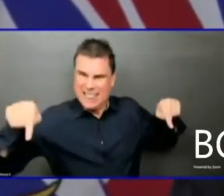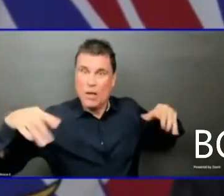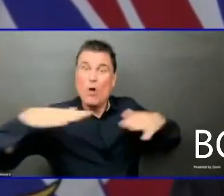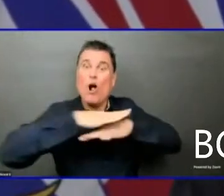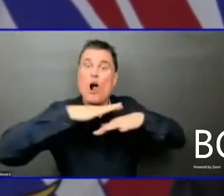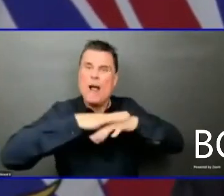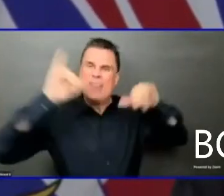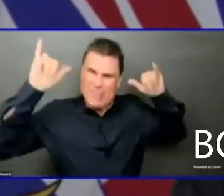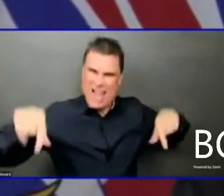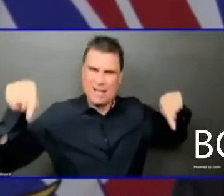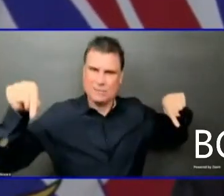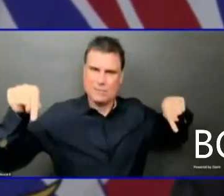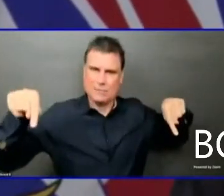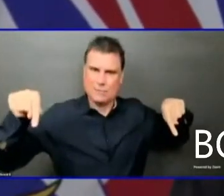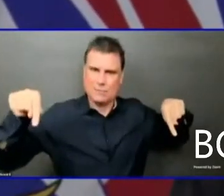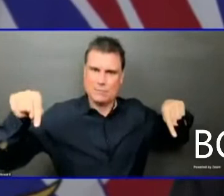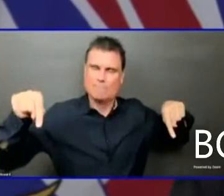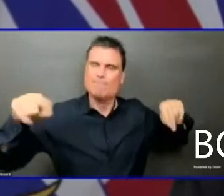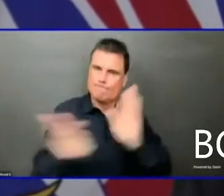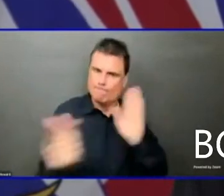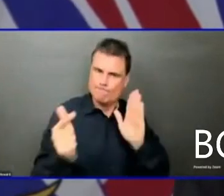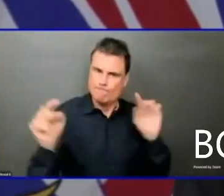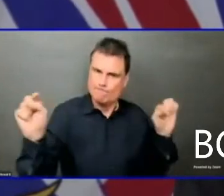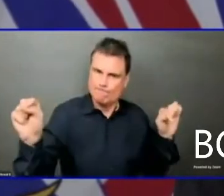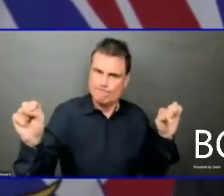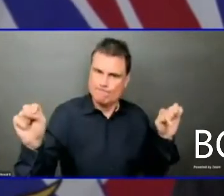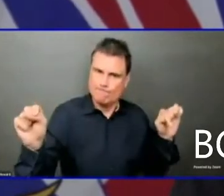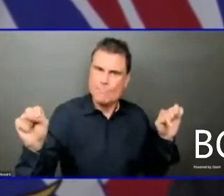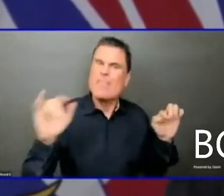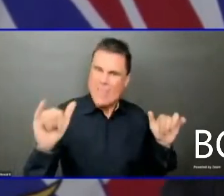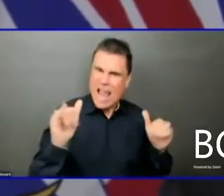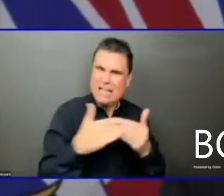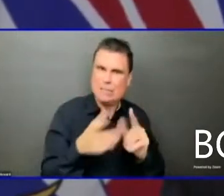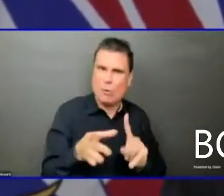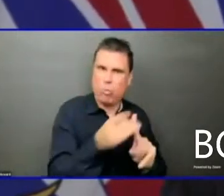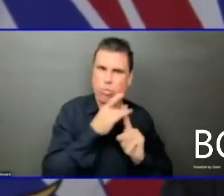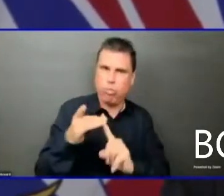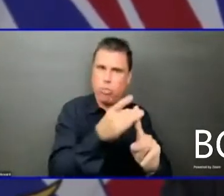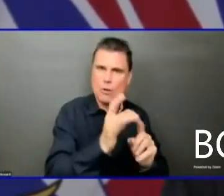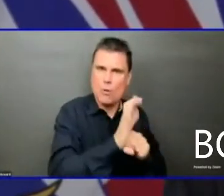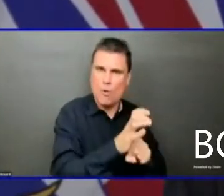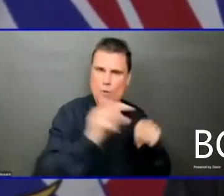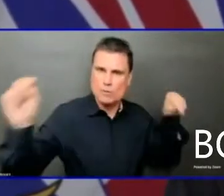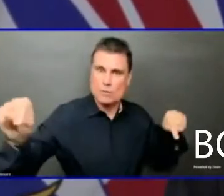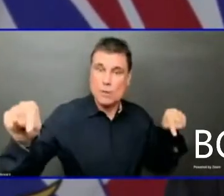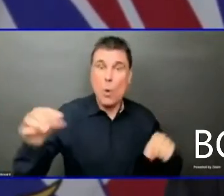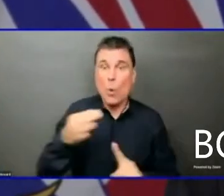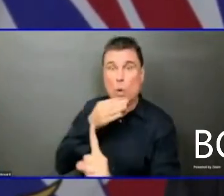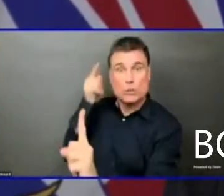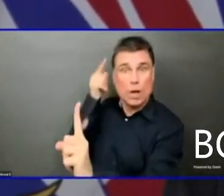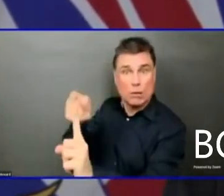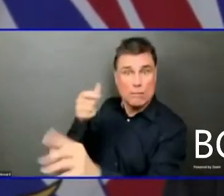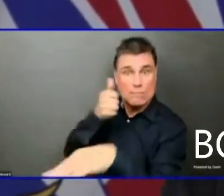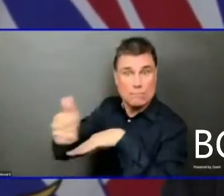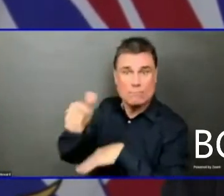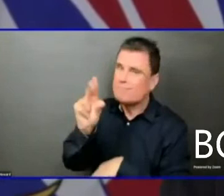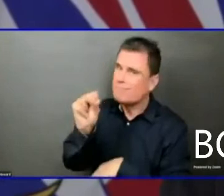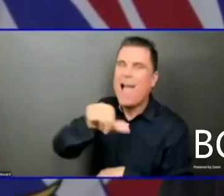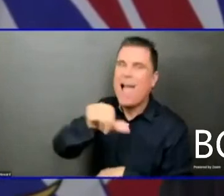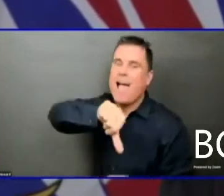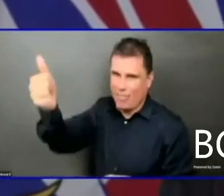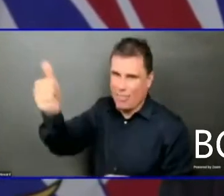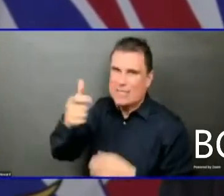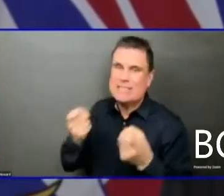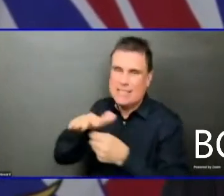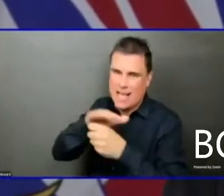happening in several communities. 我觉得再解释都是苍白的，能不去滑雪就不去滑雪，没有什么。他说 visit 不